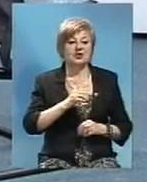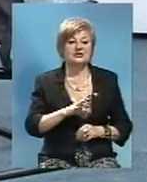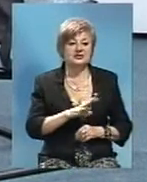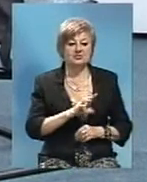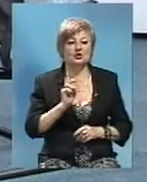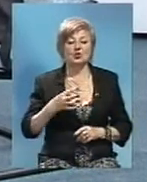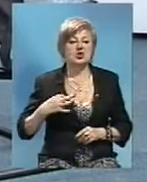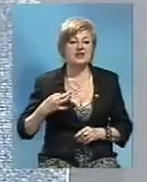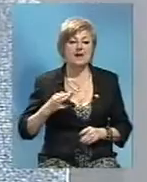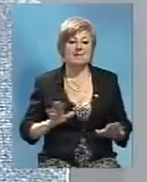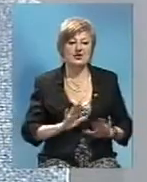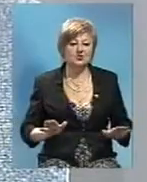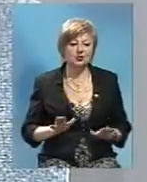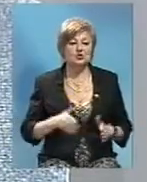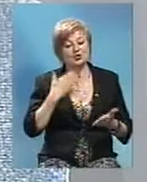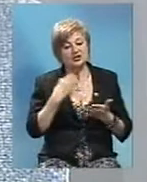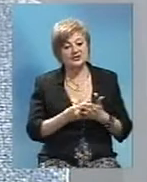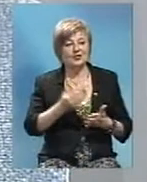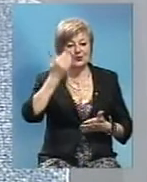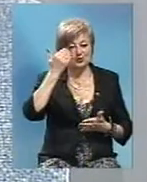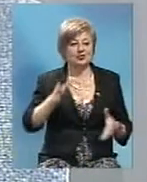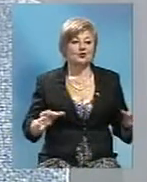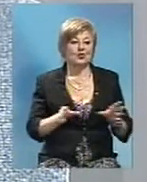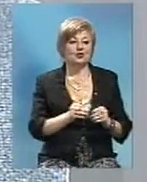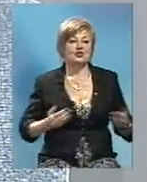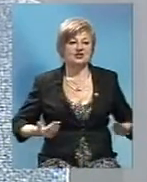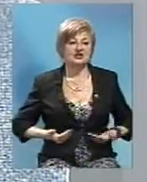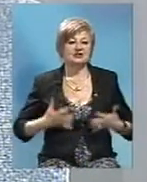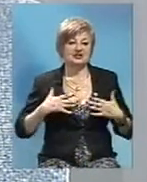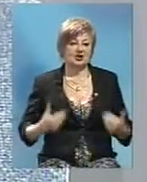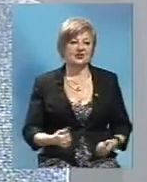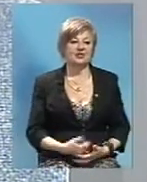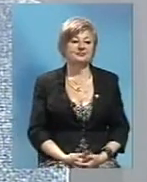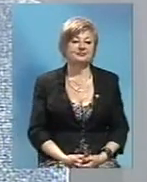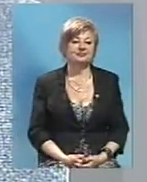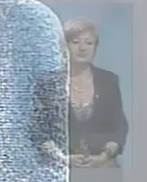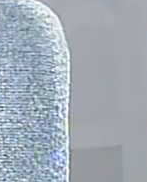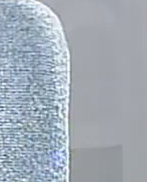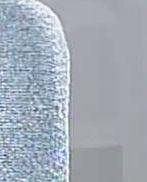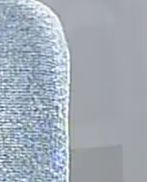небайдужий і до власного, і до спільного суспільного здоров'я. Далі буде.